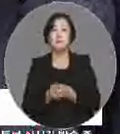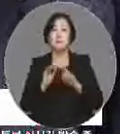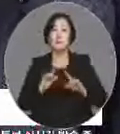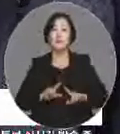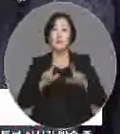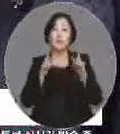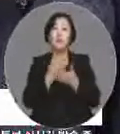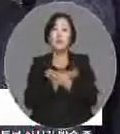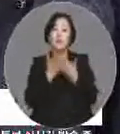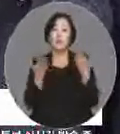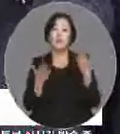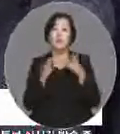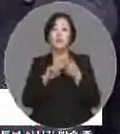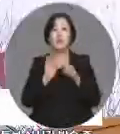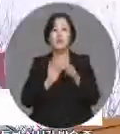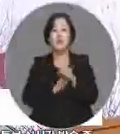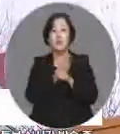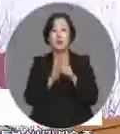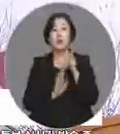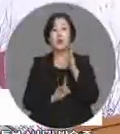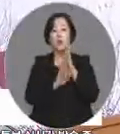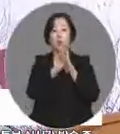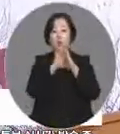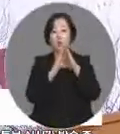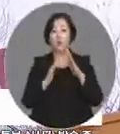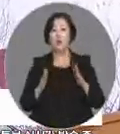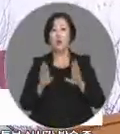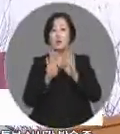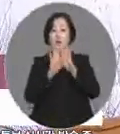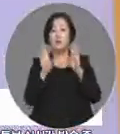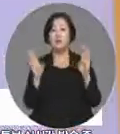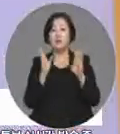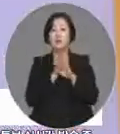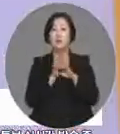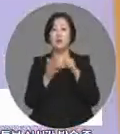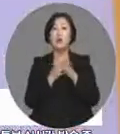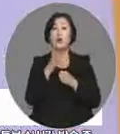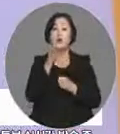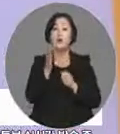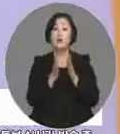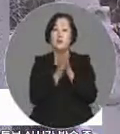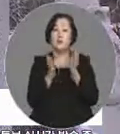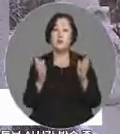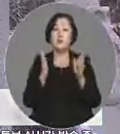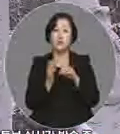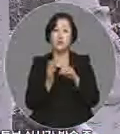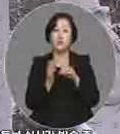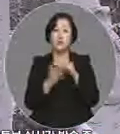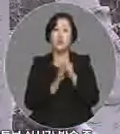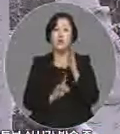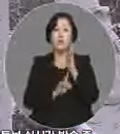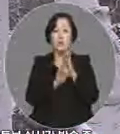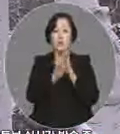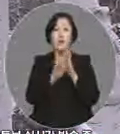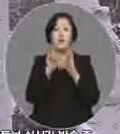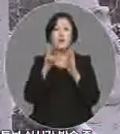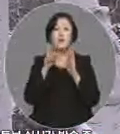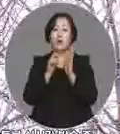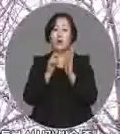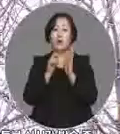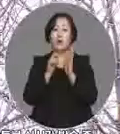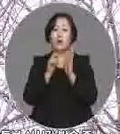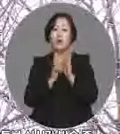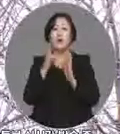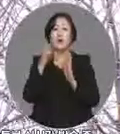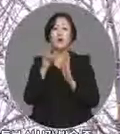올해도 나눔을 상징하는 사랑의 온도탑이 세워졌습니다. 명도로 시작한 온도탑은 모금액이 1% 늘 때마다